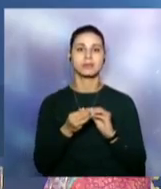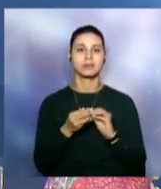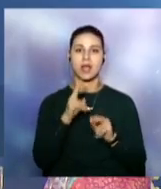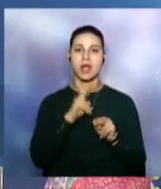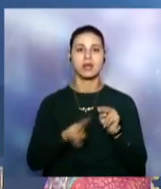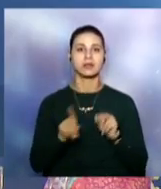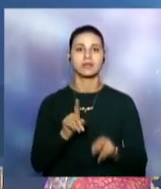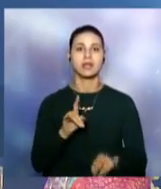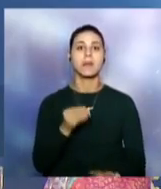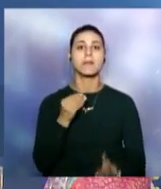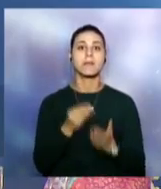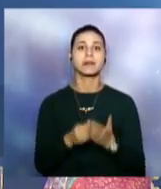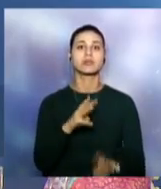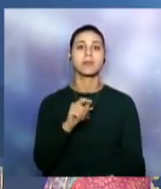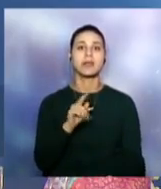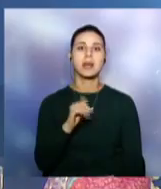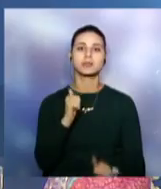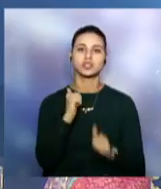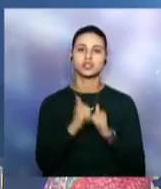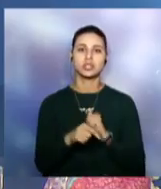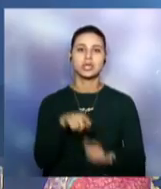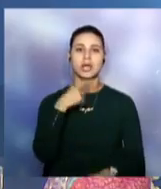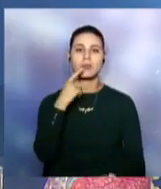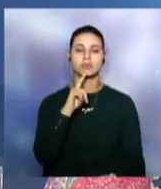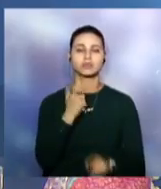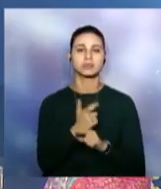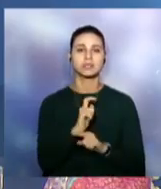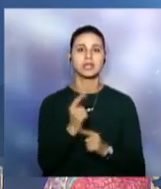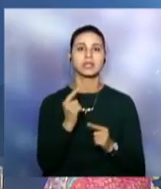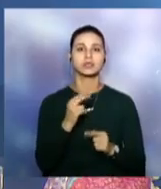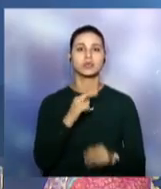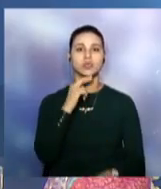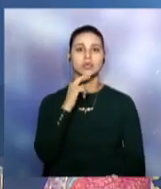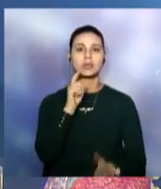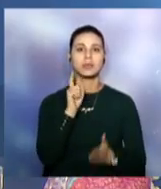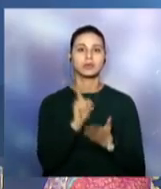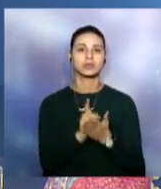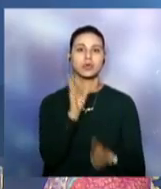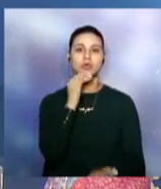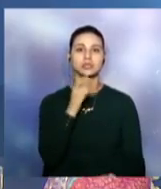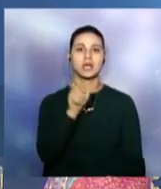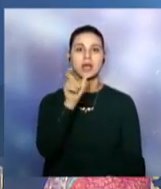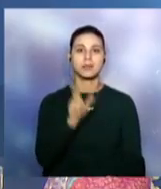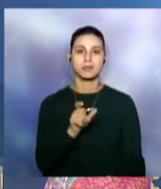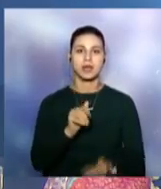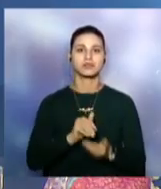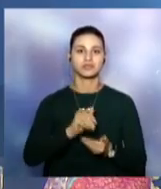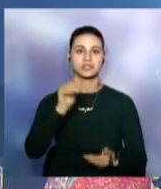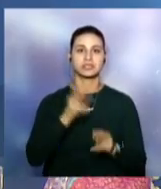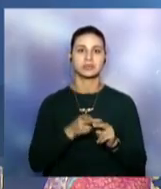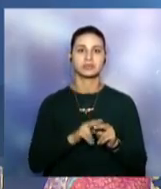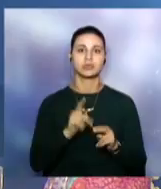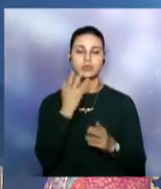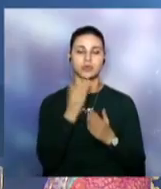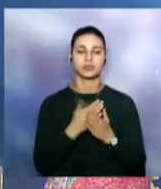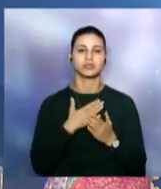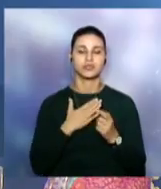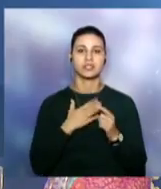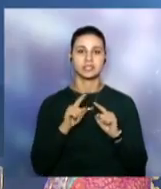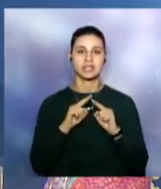გამოგვეპაროს. ბატონი მერაბი კი ხშირად ამბობს, რომ ძალიან დიდი ყურადღება გმართებს, როდესაც ბავშვს ზრდით, იმიტომ რომ ჩვენს